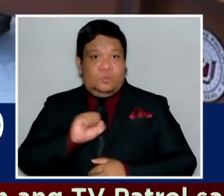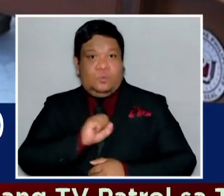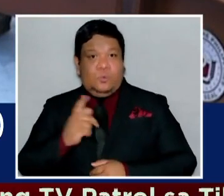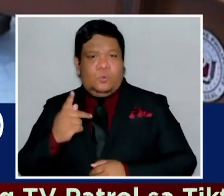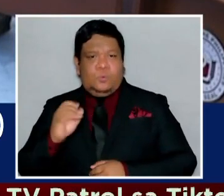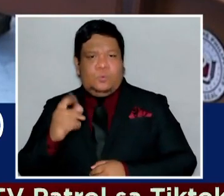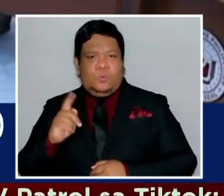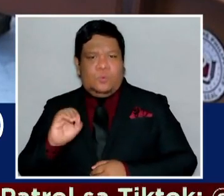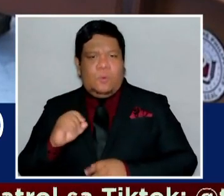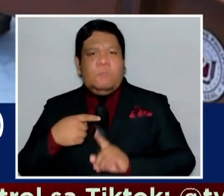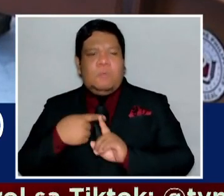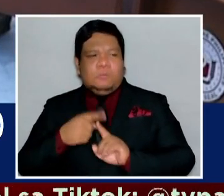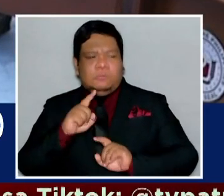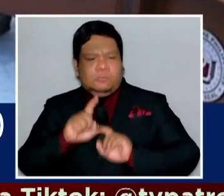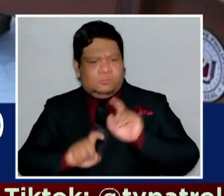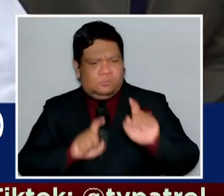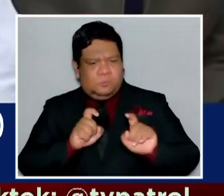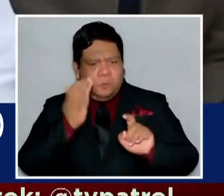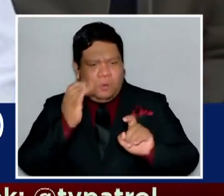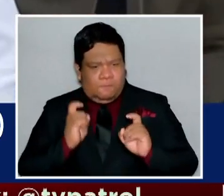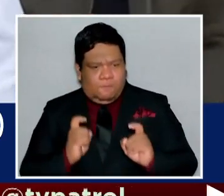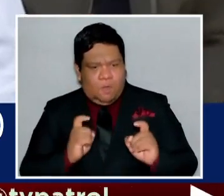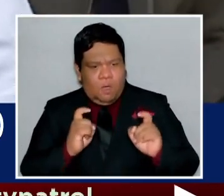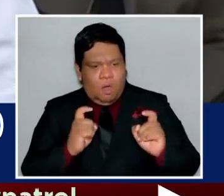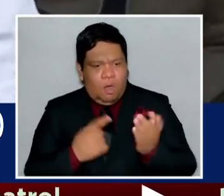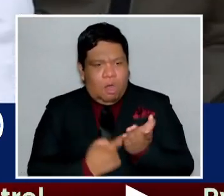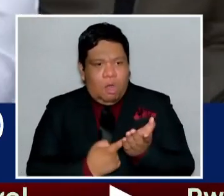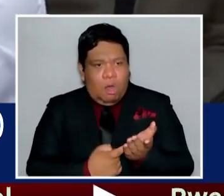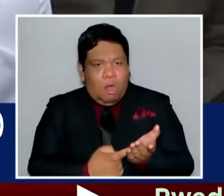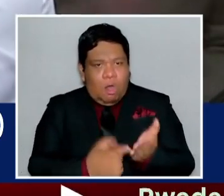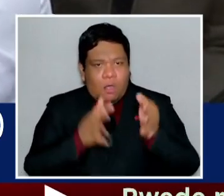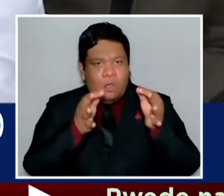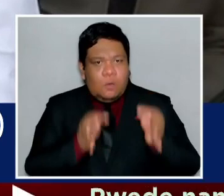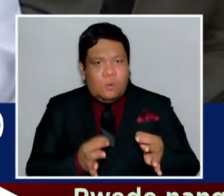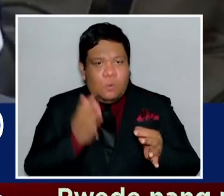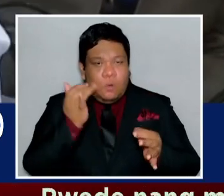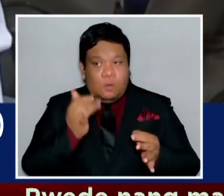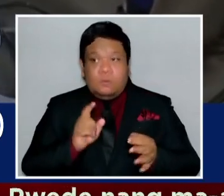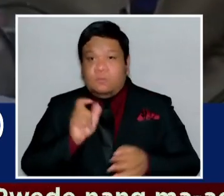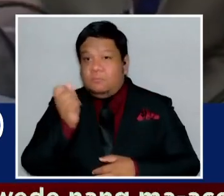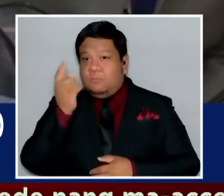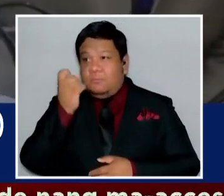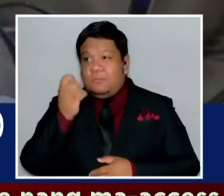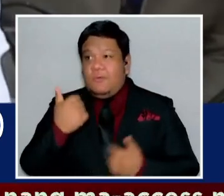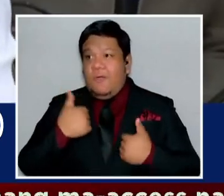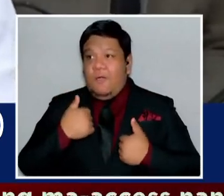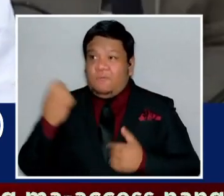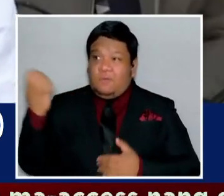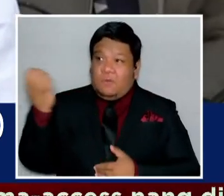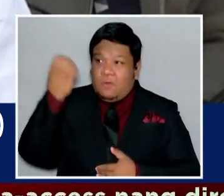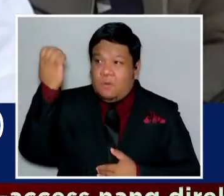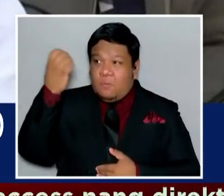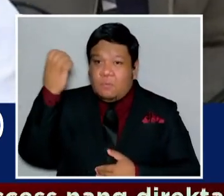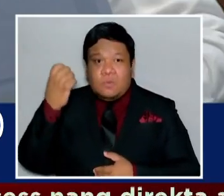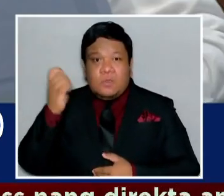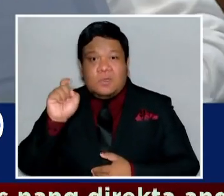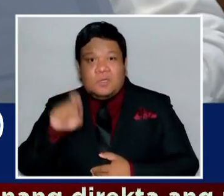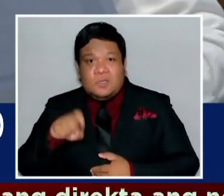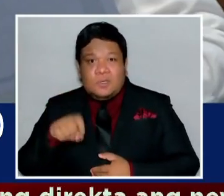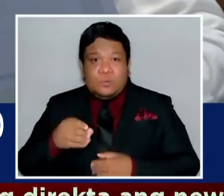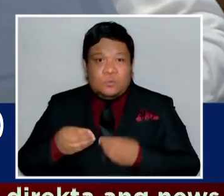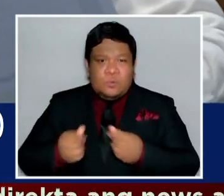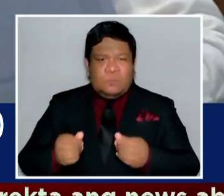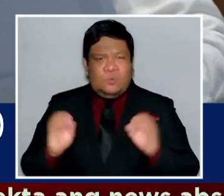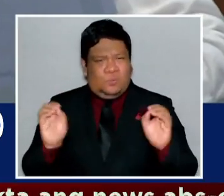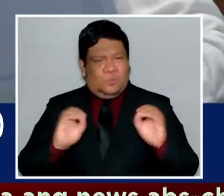kahit certified as urgent bill ng Pangulo dahil wala naman anyang kalamidad o national emergency na kailangan tugunan agad.